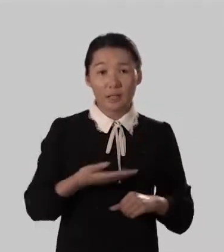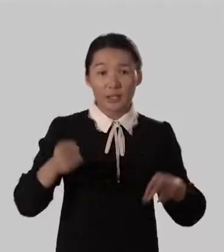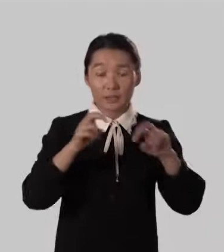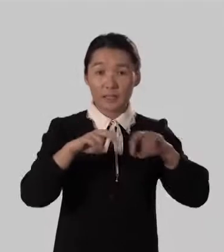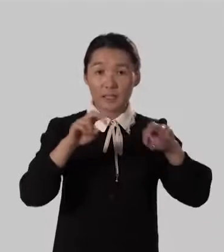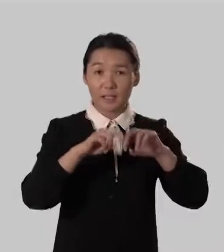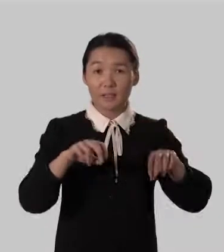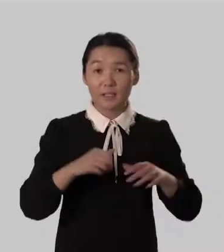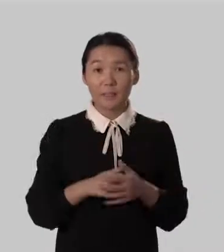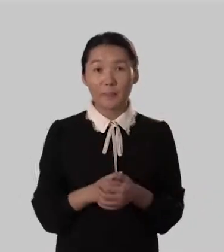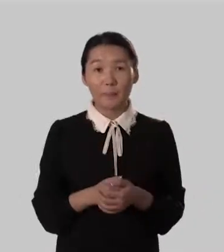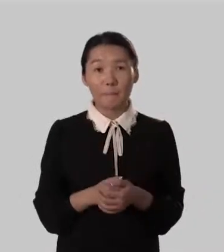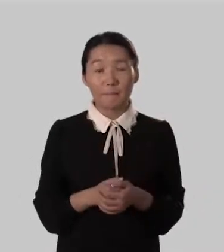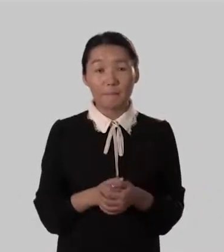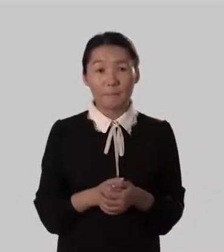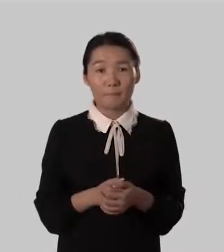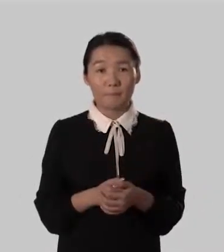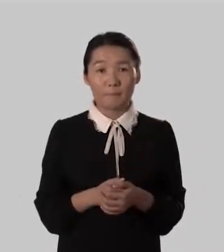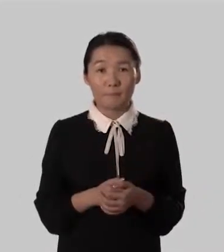нашего исследования